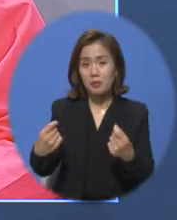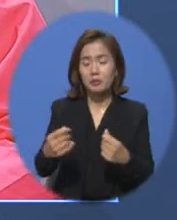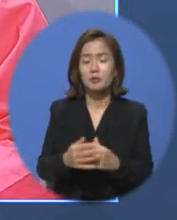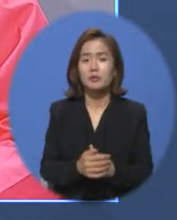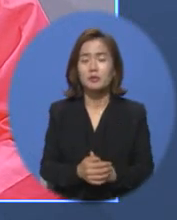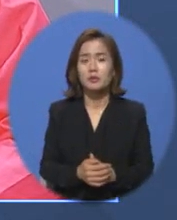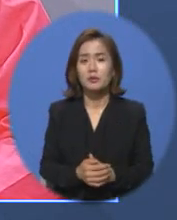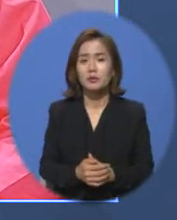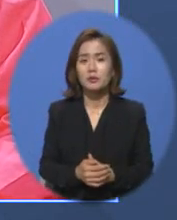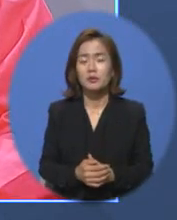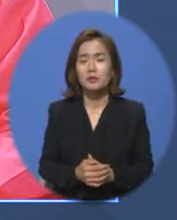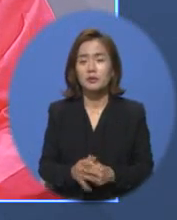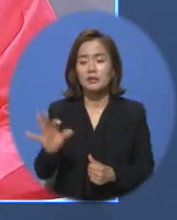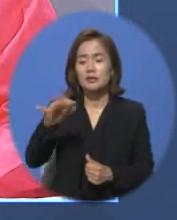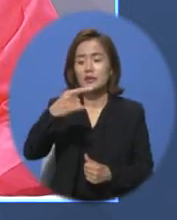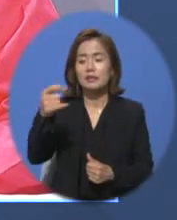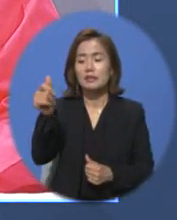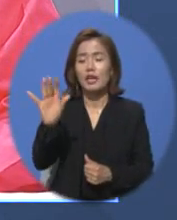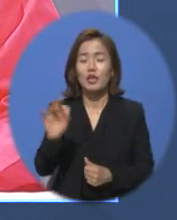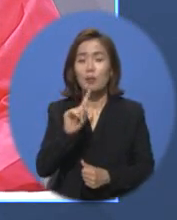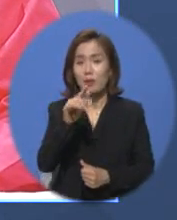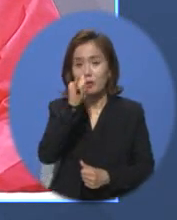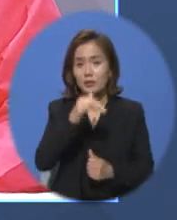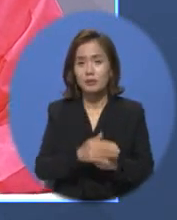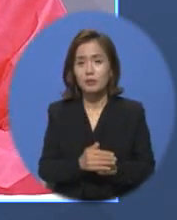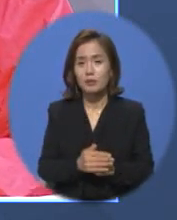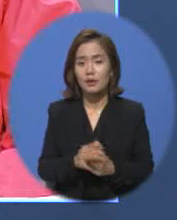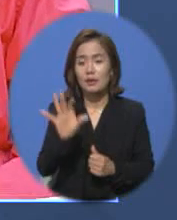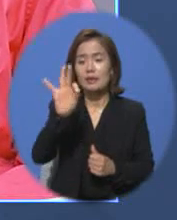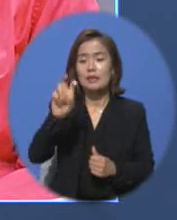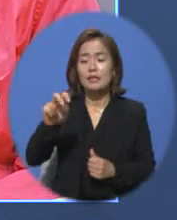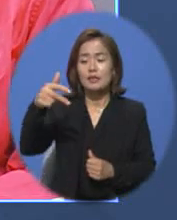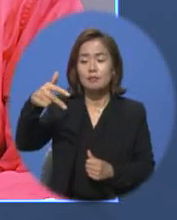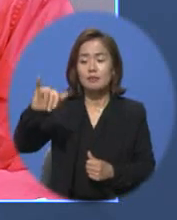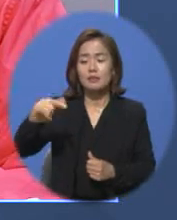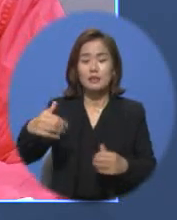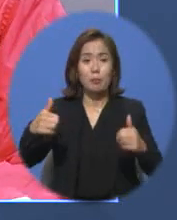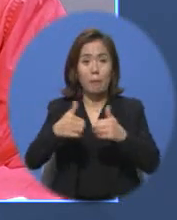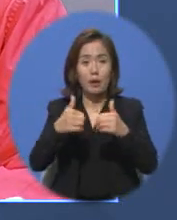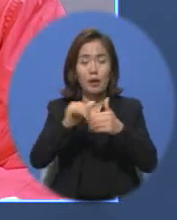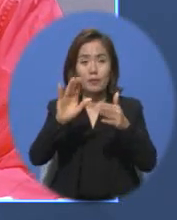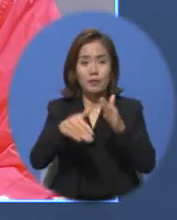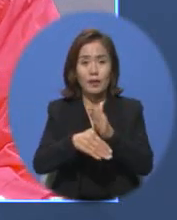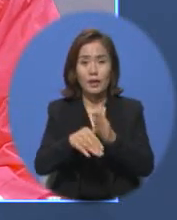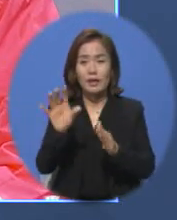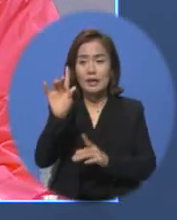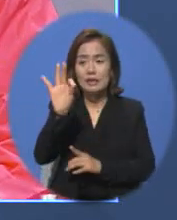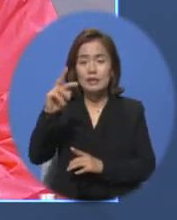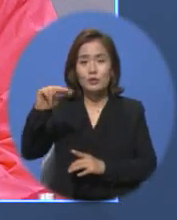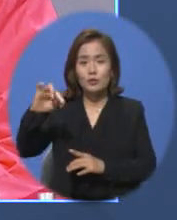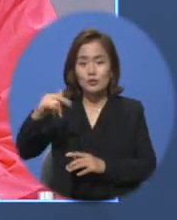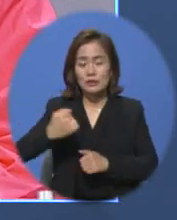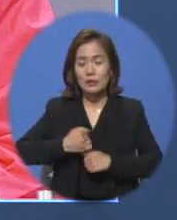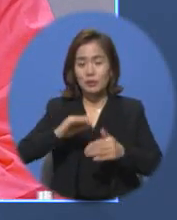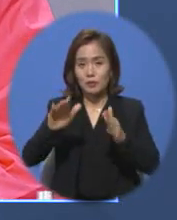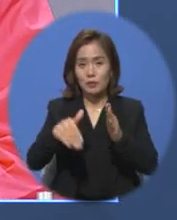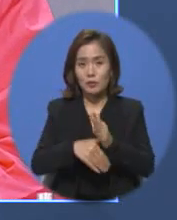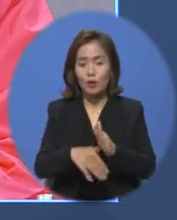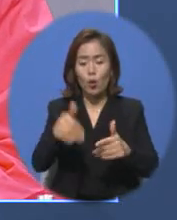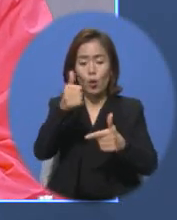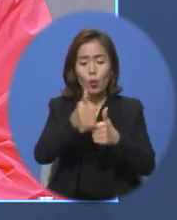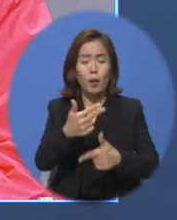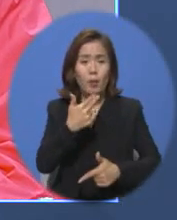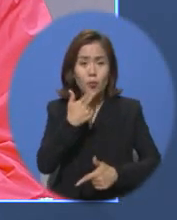기철후보가언급한정의의도시.임진왜란당시 이순신장군은